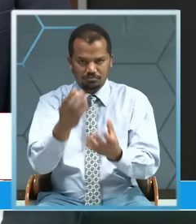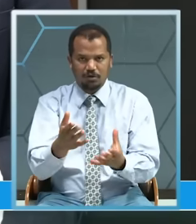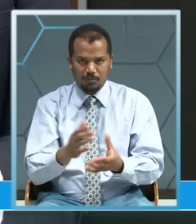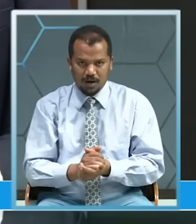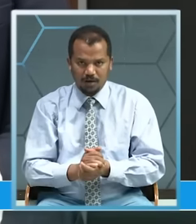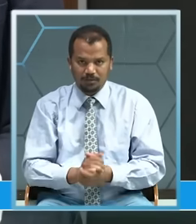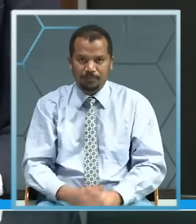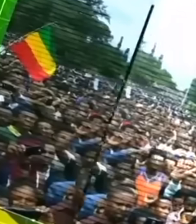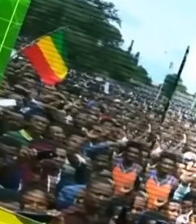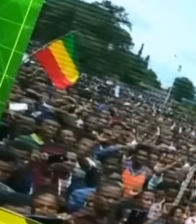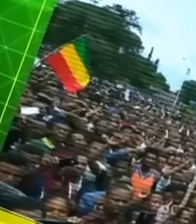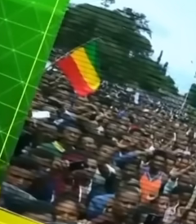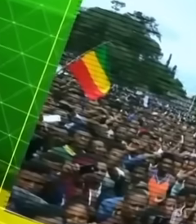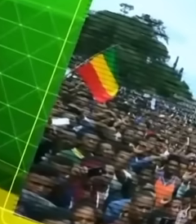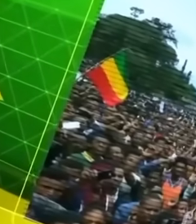አሚኮ ዘግቧል።